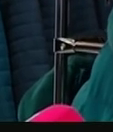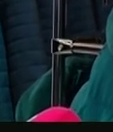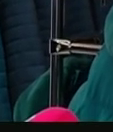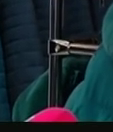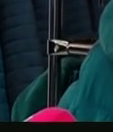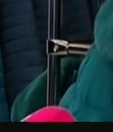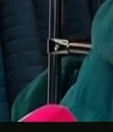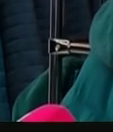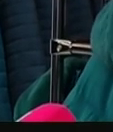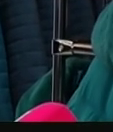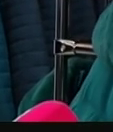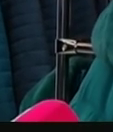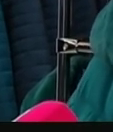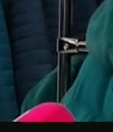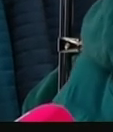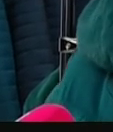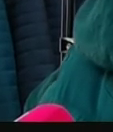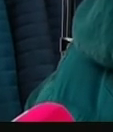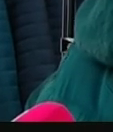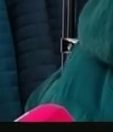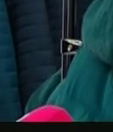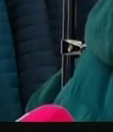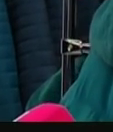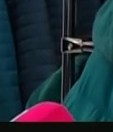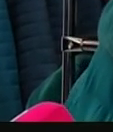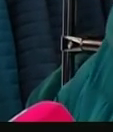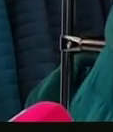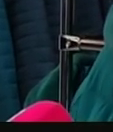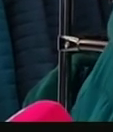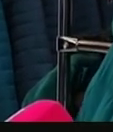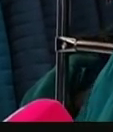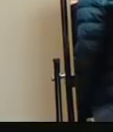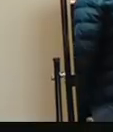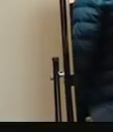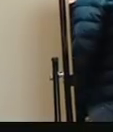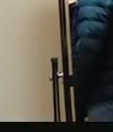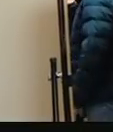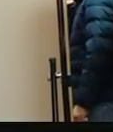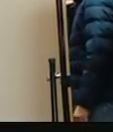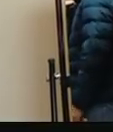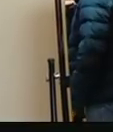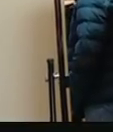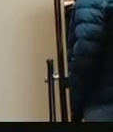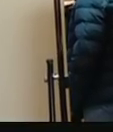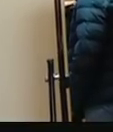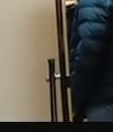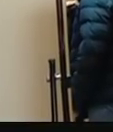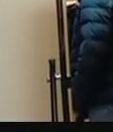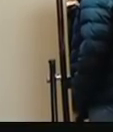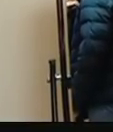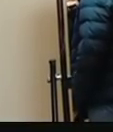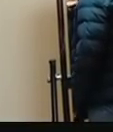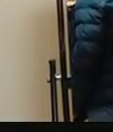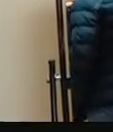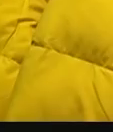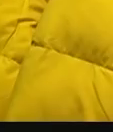И фасоны разные, и цвета. Легкая, теплая. Цена очень хорошая, качество тоже замечательное. И очень